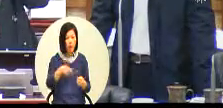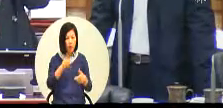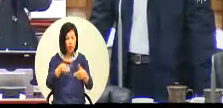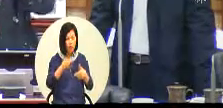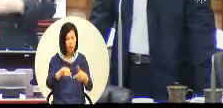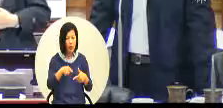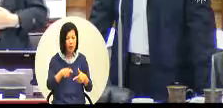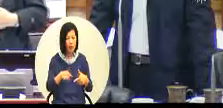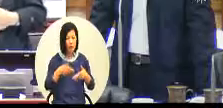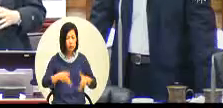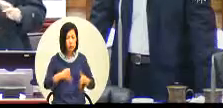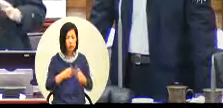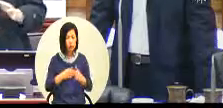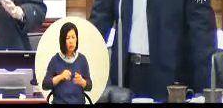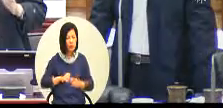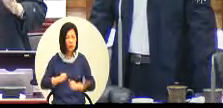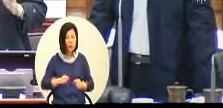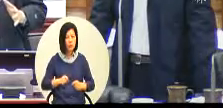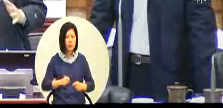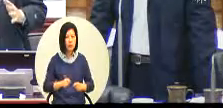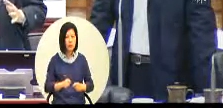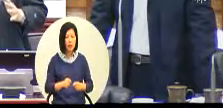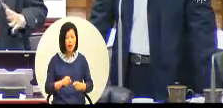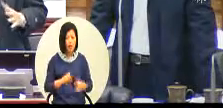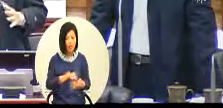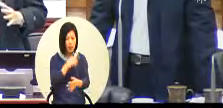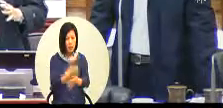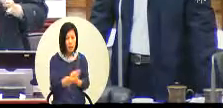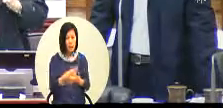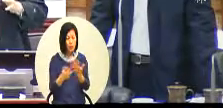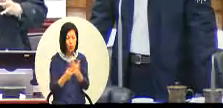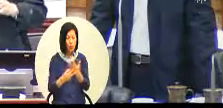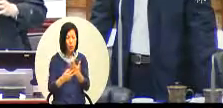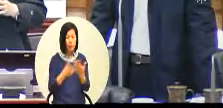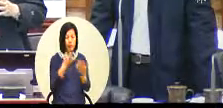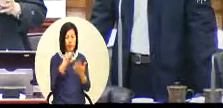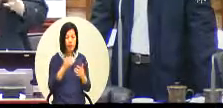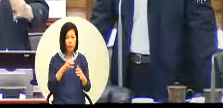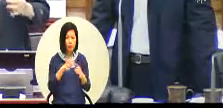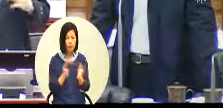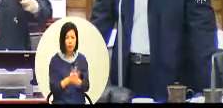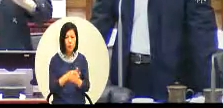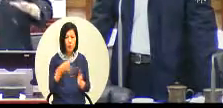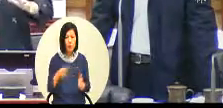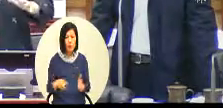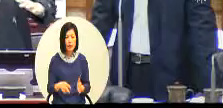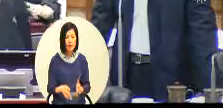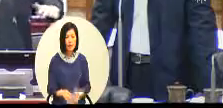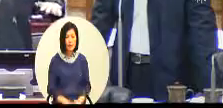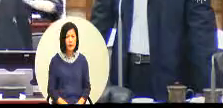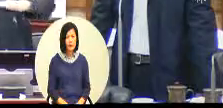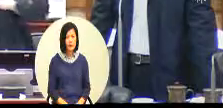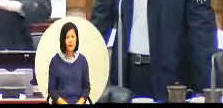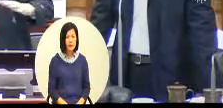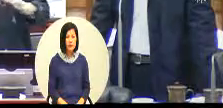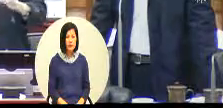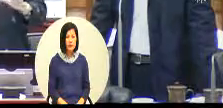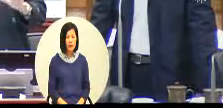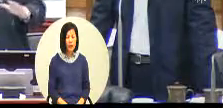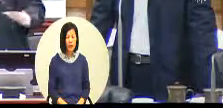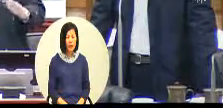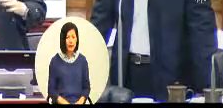策。那现在我想整个卫福部也好，包括林万益政务委员在整